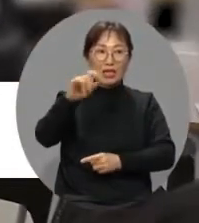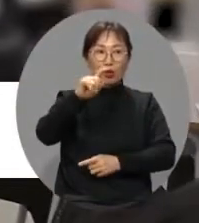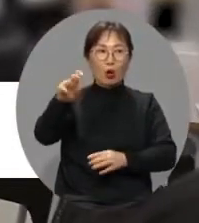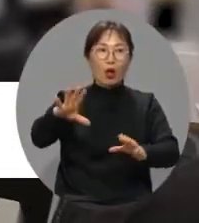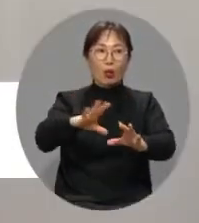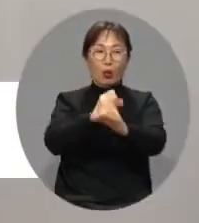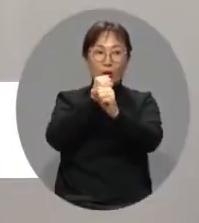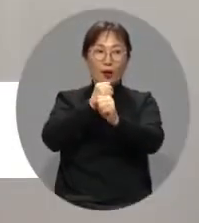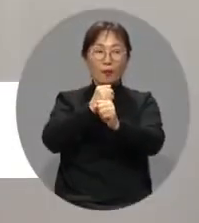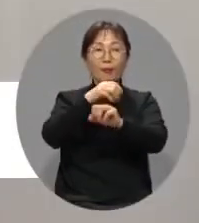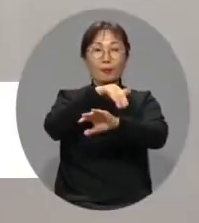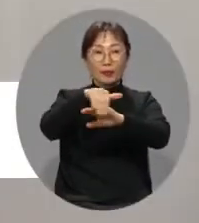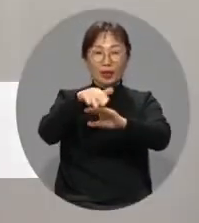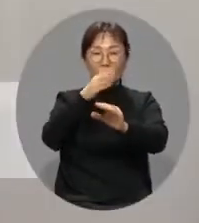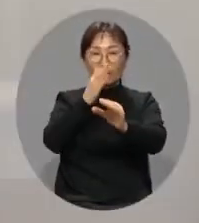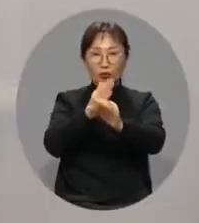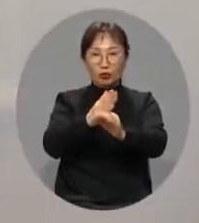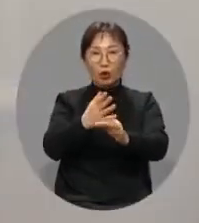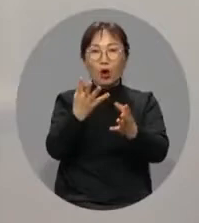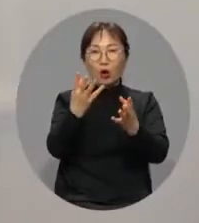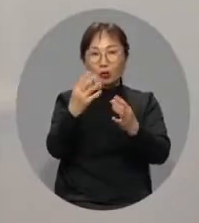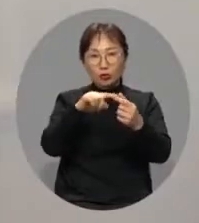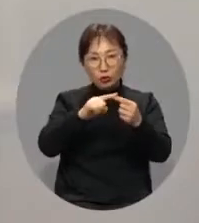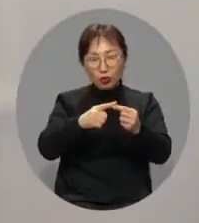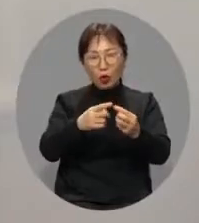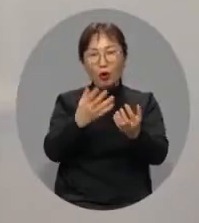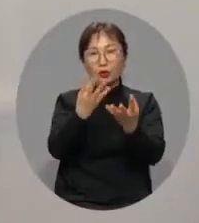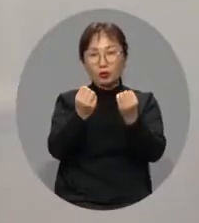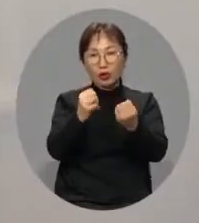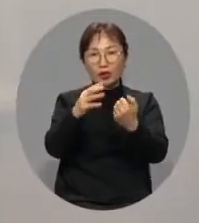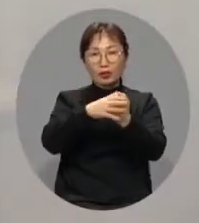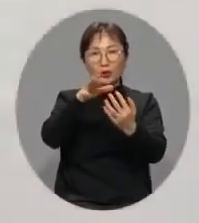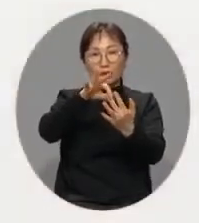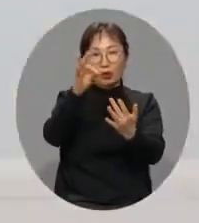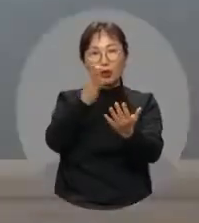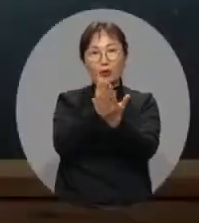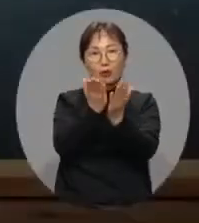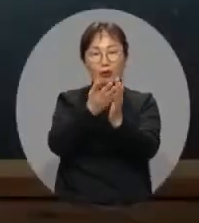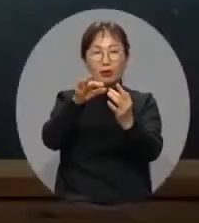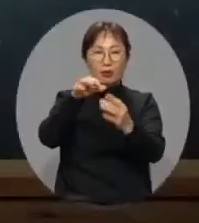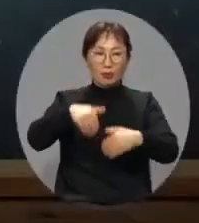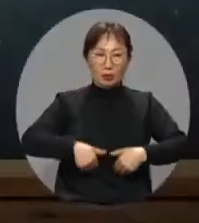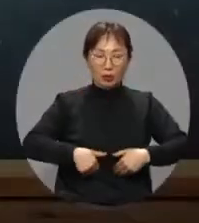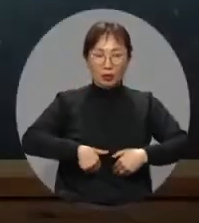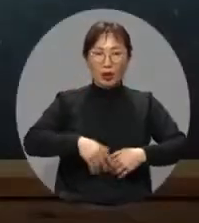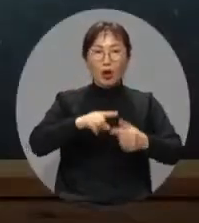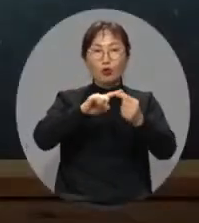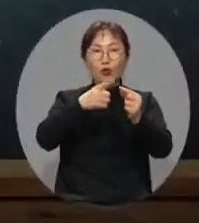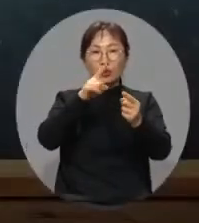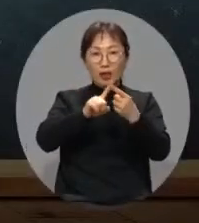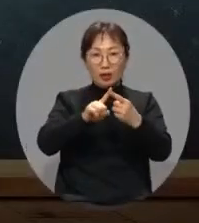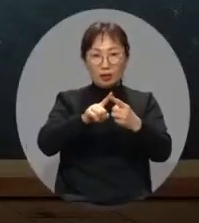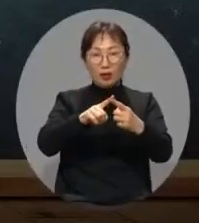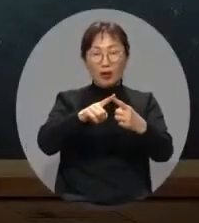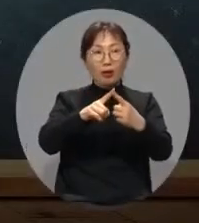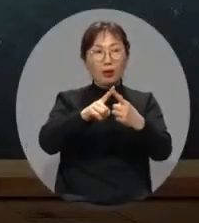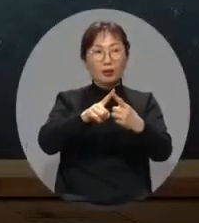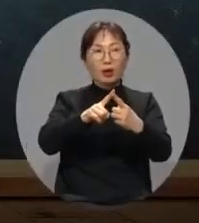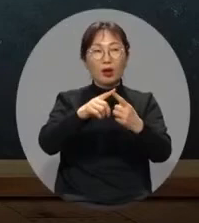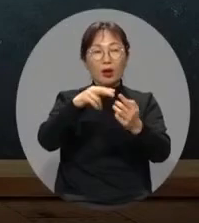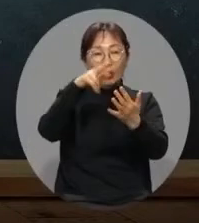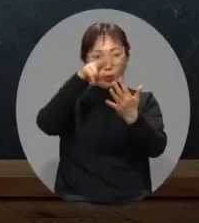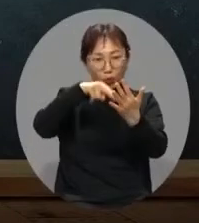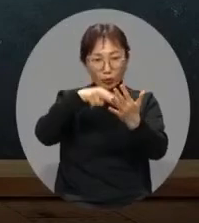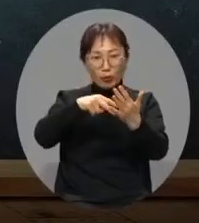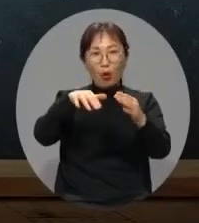탐구영역 왜 국어와 수학 에서도 선택과목을 골라야 합니다 국어의 경우 공통과목 인 독서와 문학